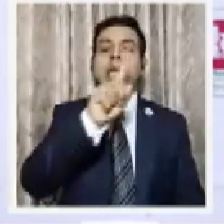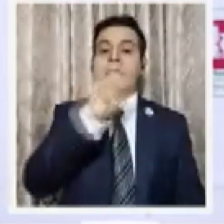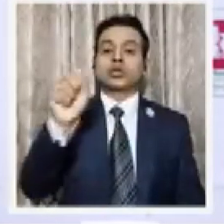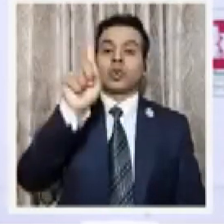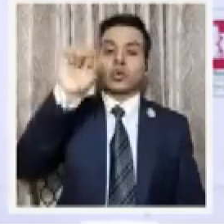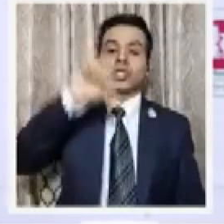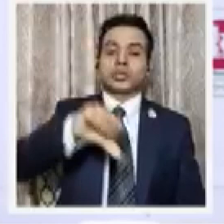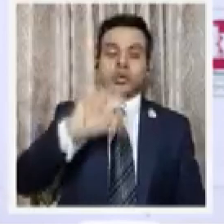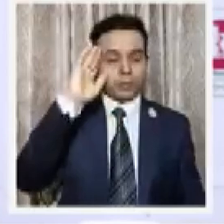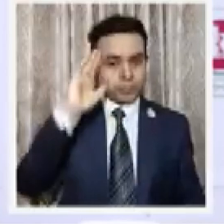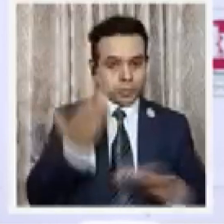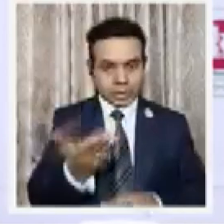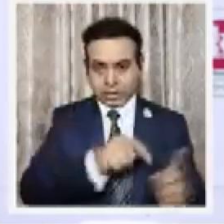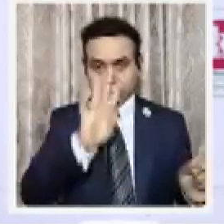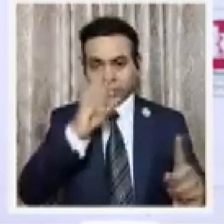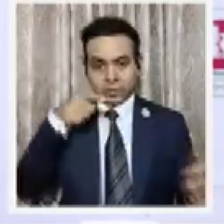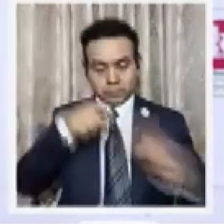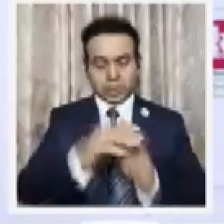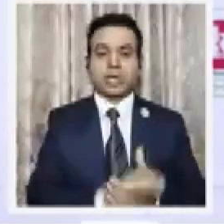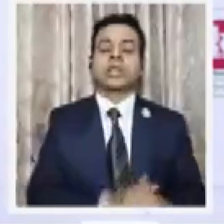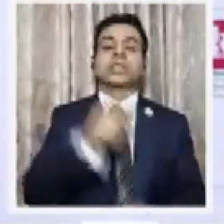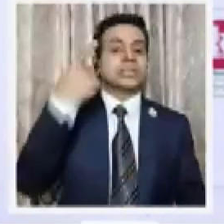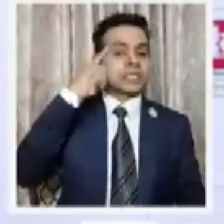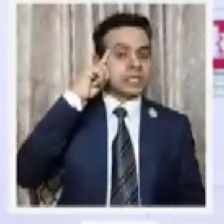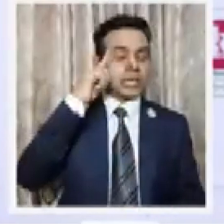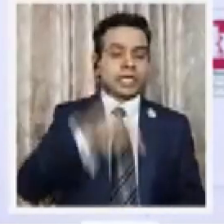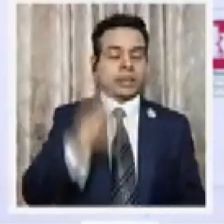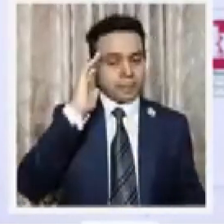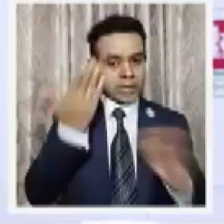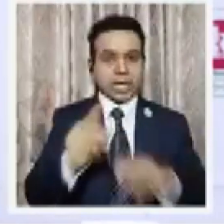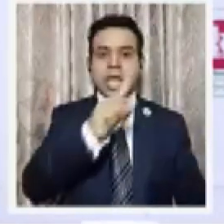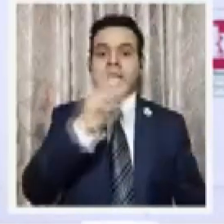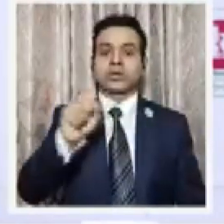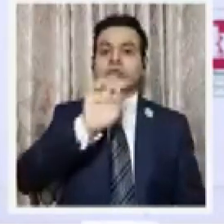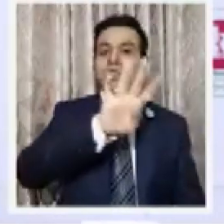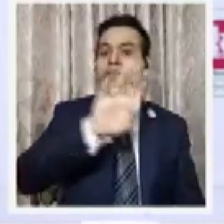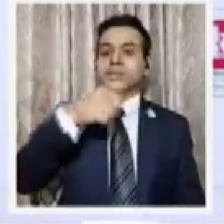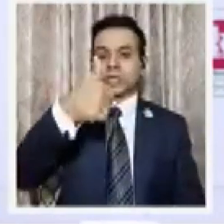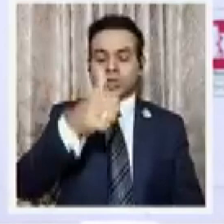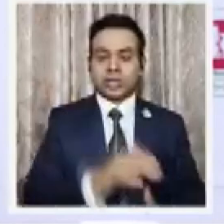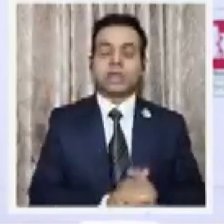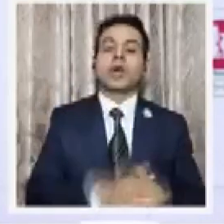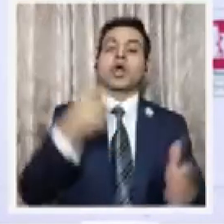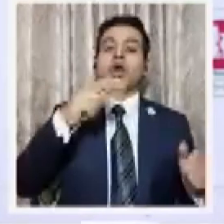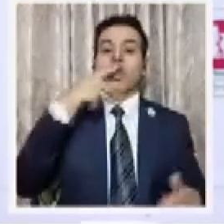5.90%, খুলনা 214 জন, 7.07%, বরিশাল 119 জন,